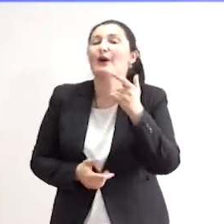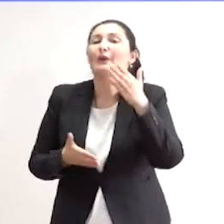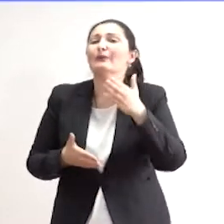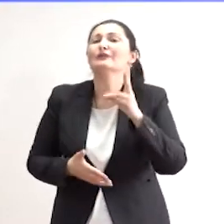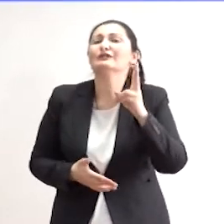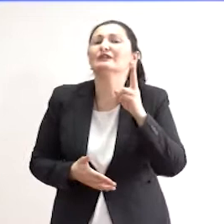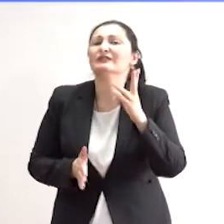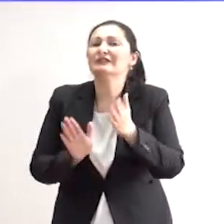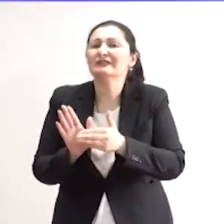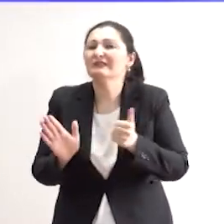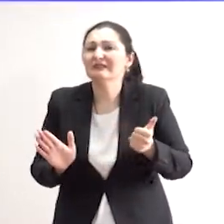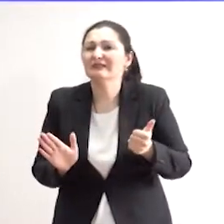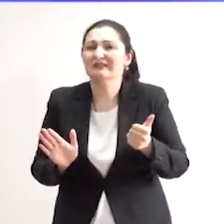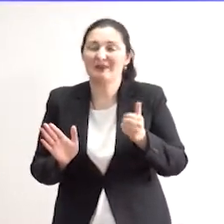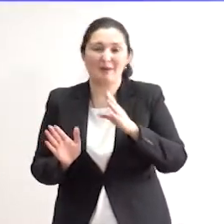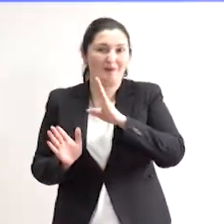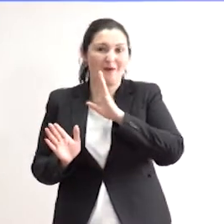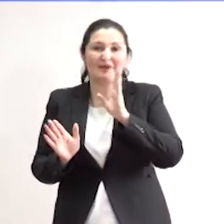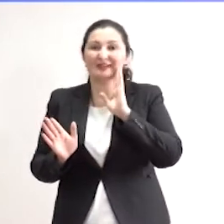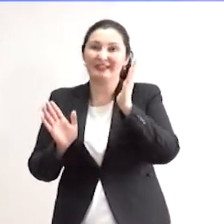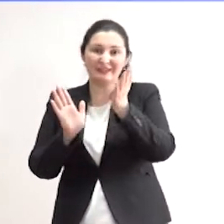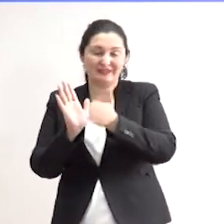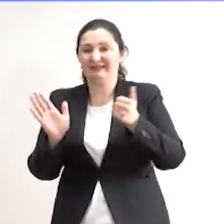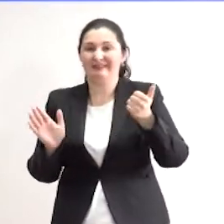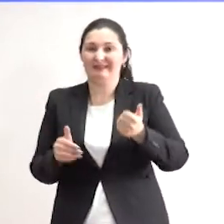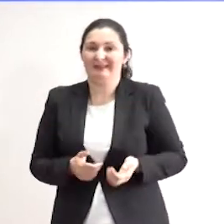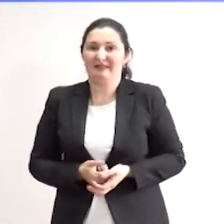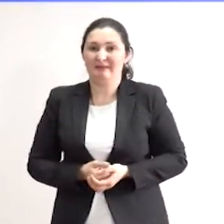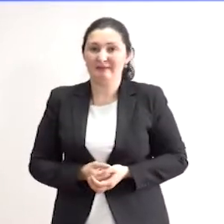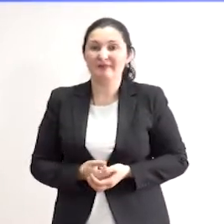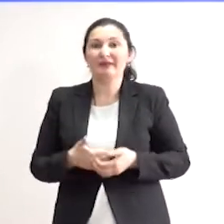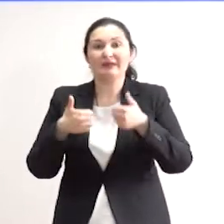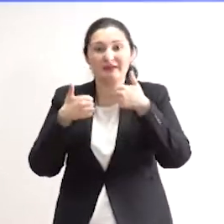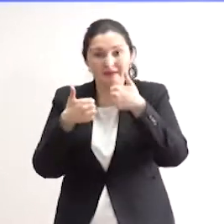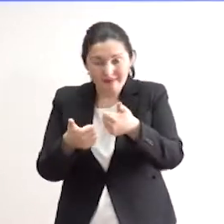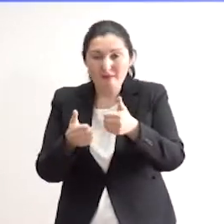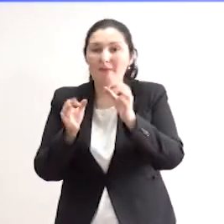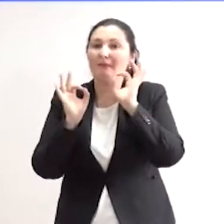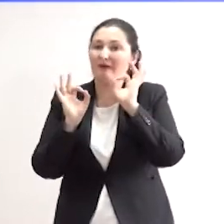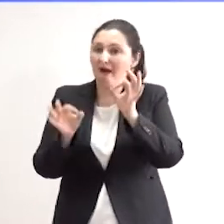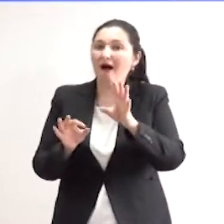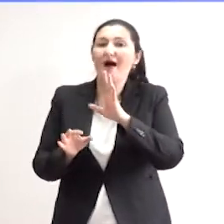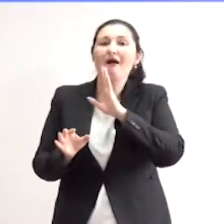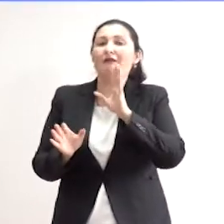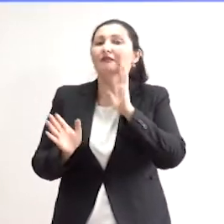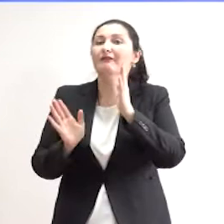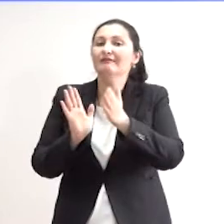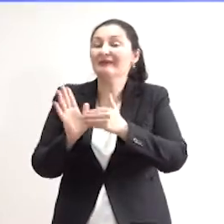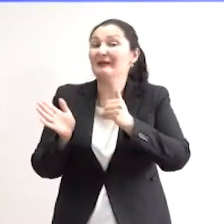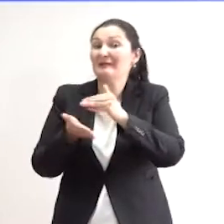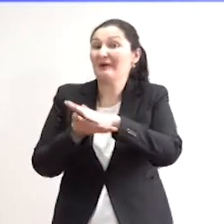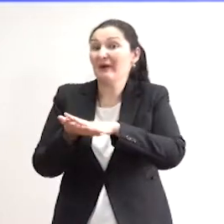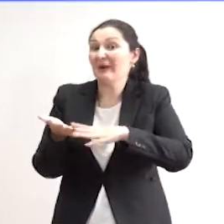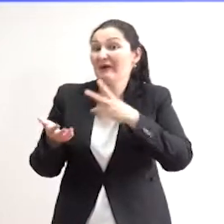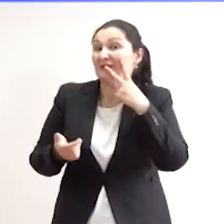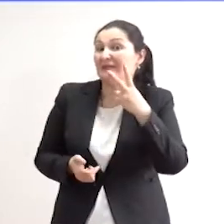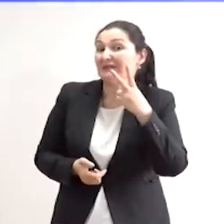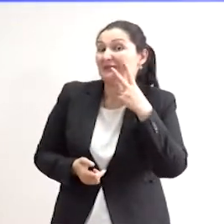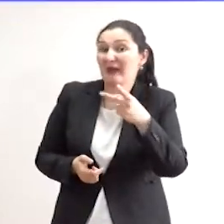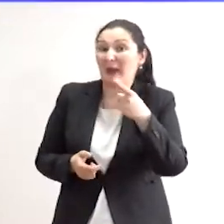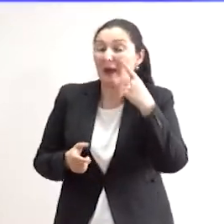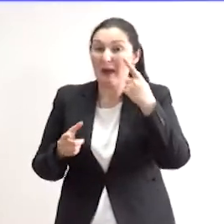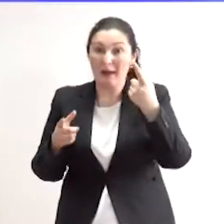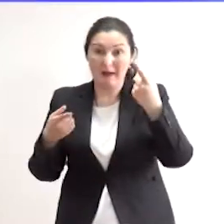جیغ زد؟ مادرش بله خوش درست میگید مادرش الان دوامش را گوش کنید که